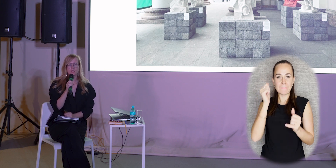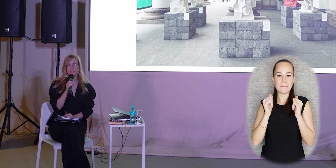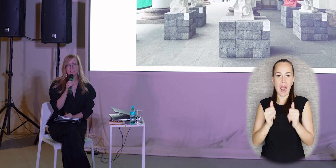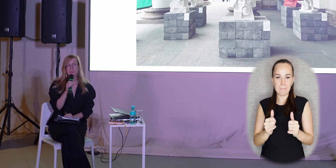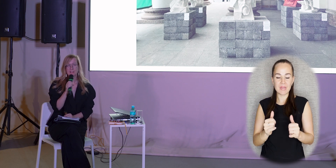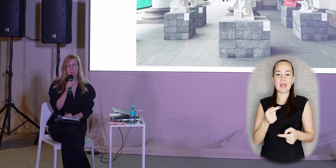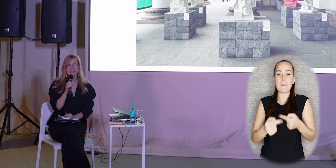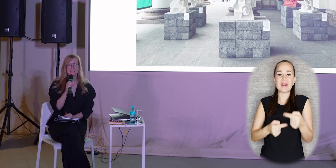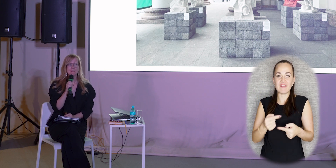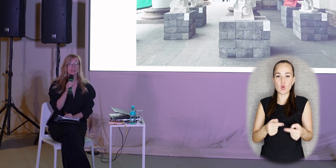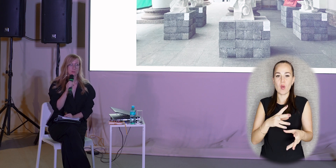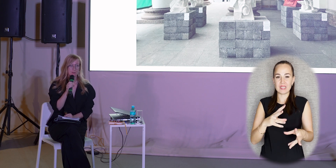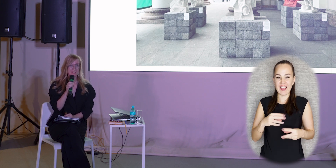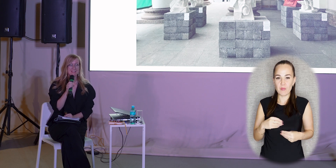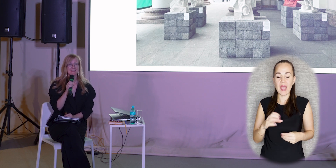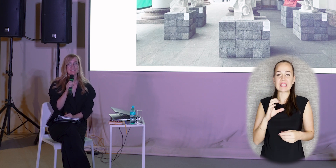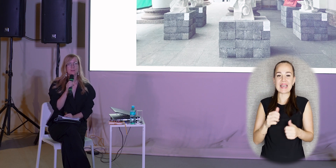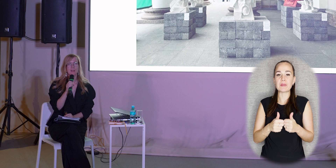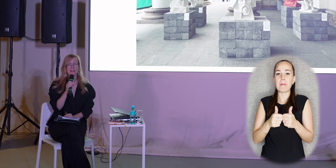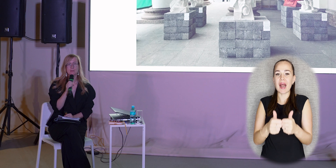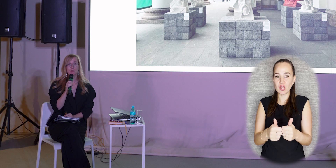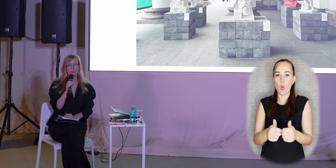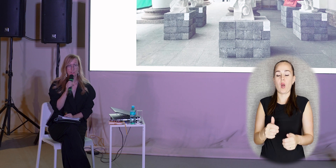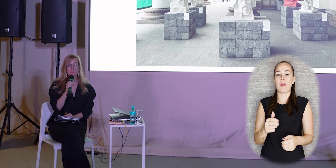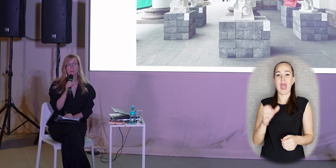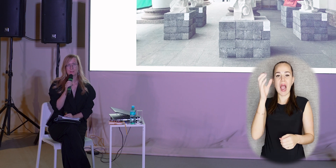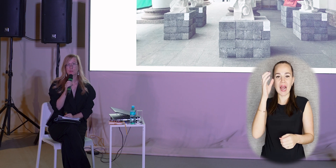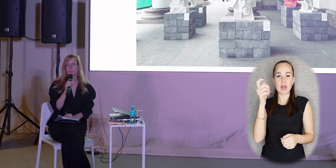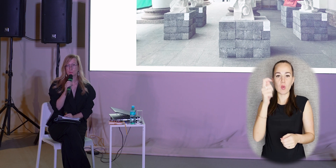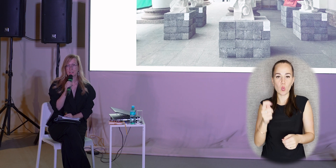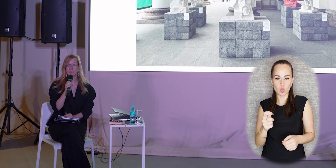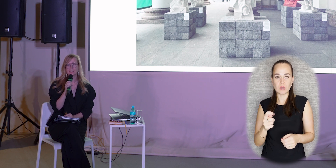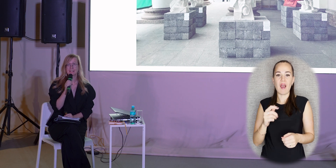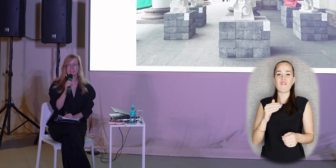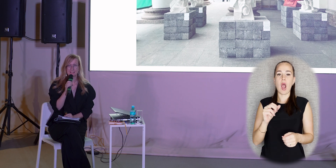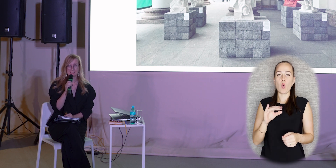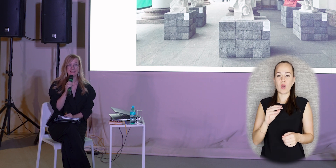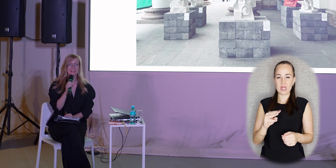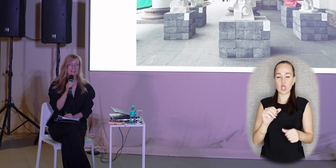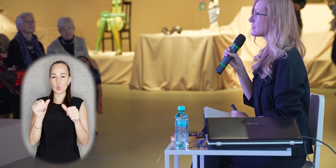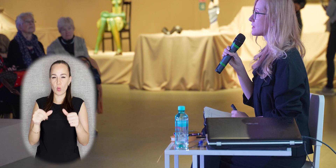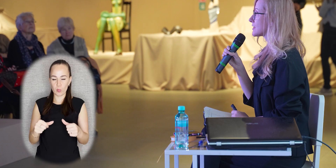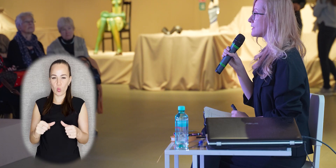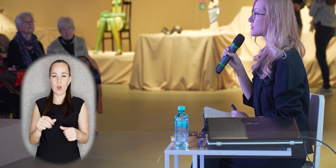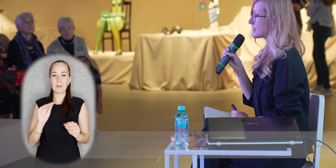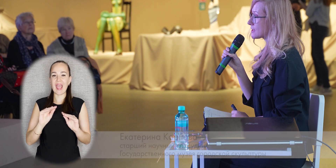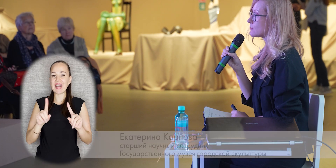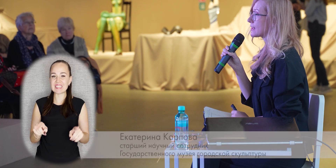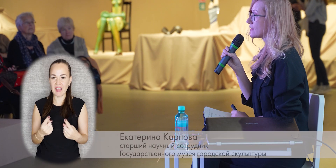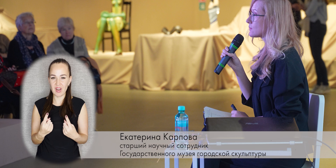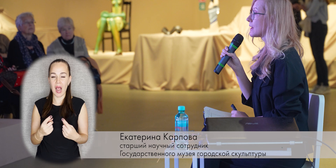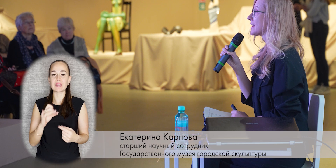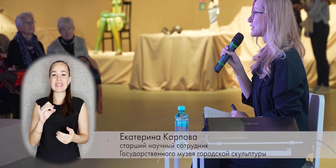проведенная нами совместно с партнерами Академии художеств, факультетом скульптуры, кафедрой реставрации и Центральным